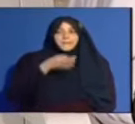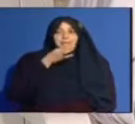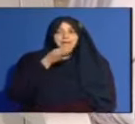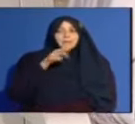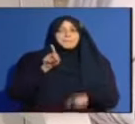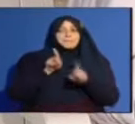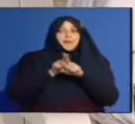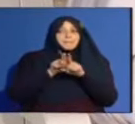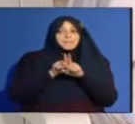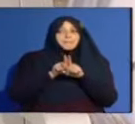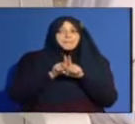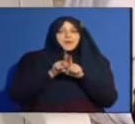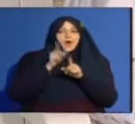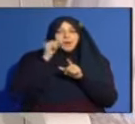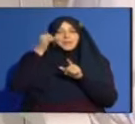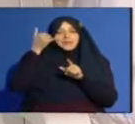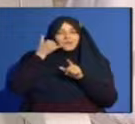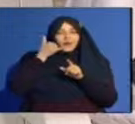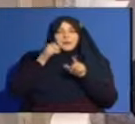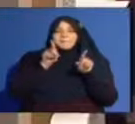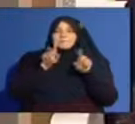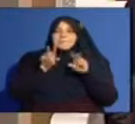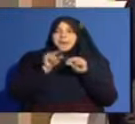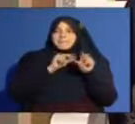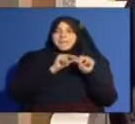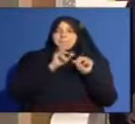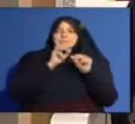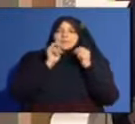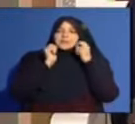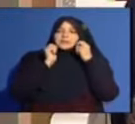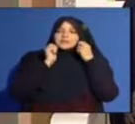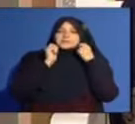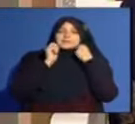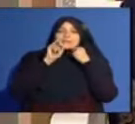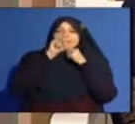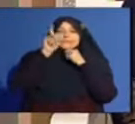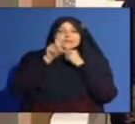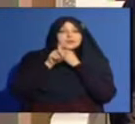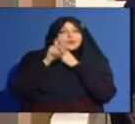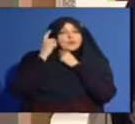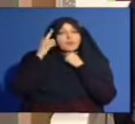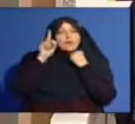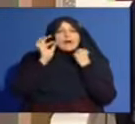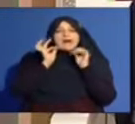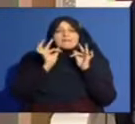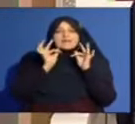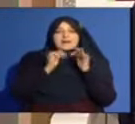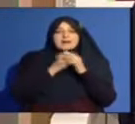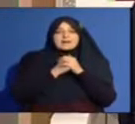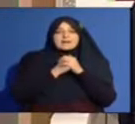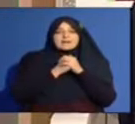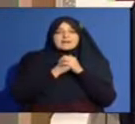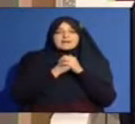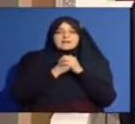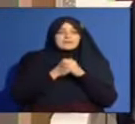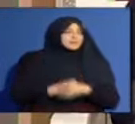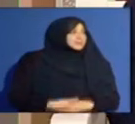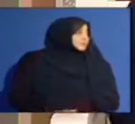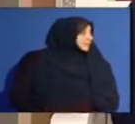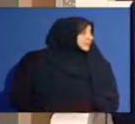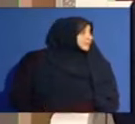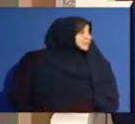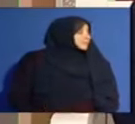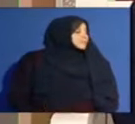نفس الشيء بالنسبه لمداخلته والتي تتعلق الامر ب يتعلق كمداخله كريم من فرنسا، تفضل